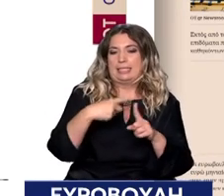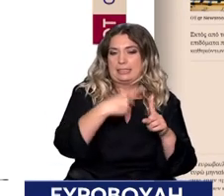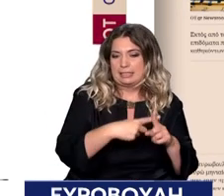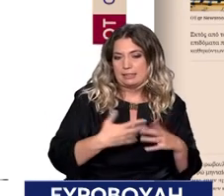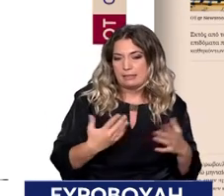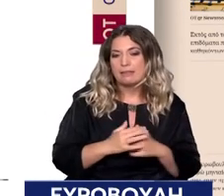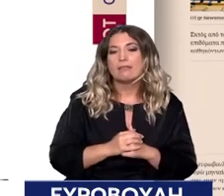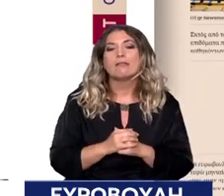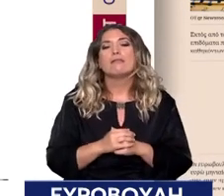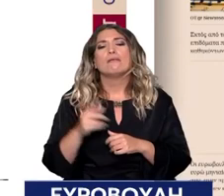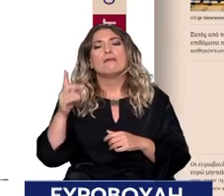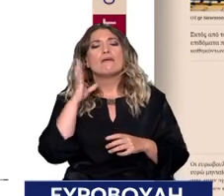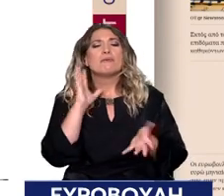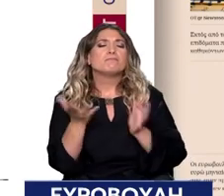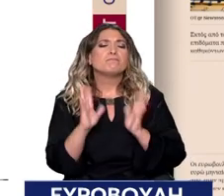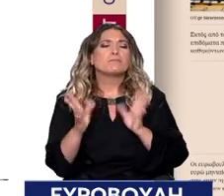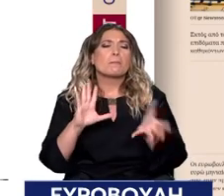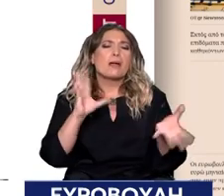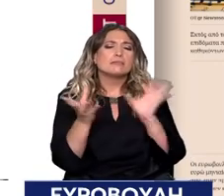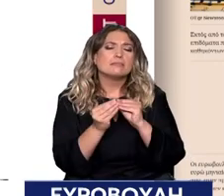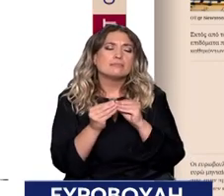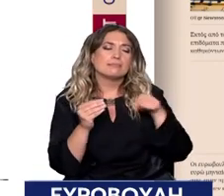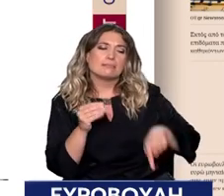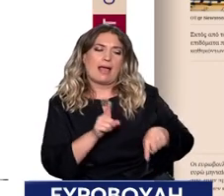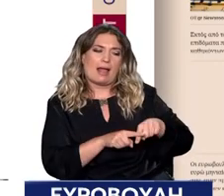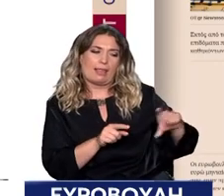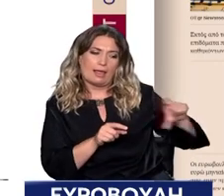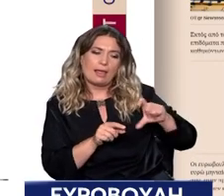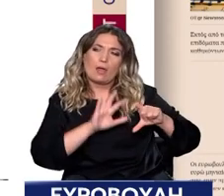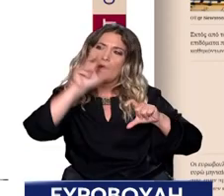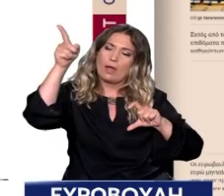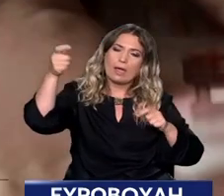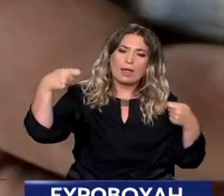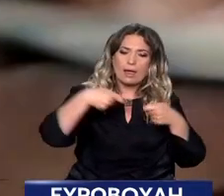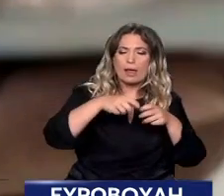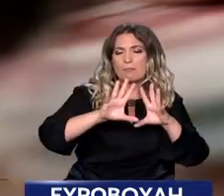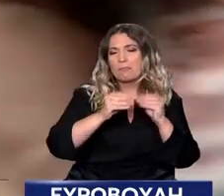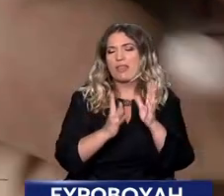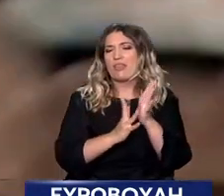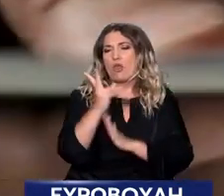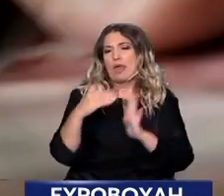φόροι που θα μπορούσαν να πληρώσουν στη χώρα καταγωγής τους, οι ευρωβουλευτές κερδίζουν 12.800 ευρώ.